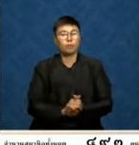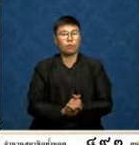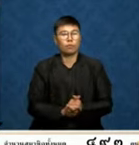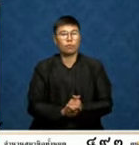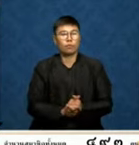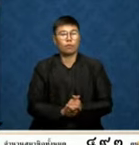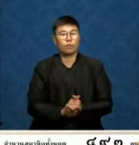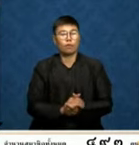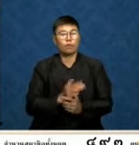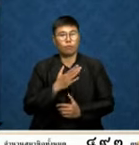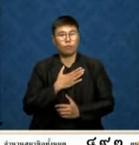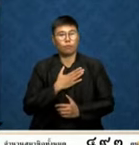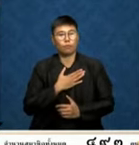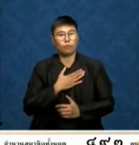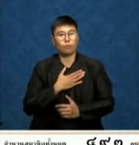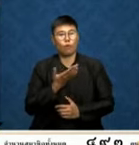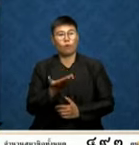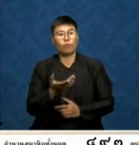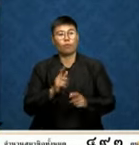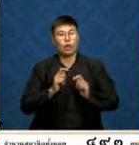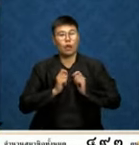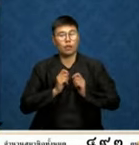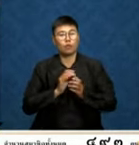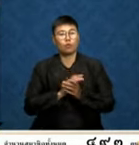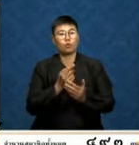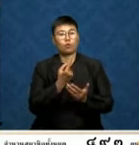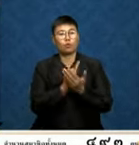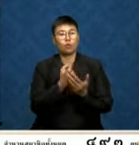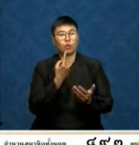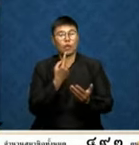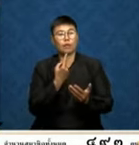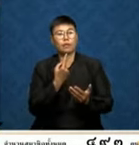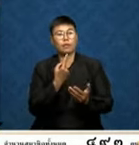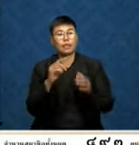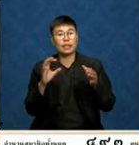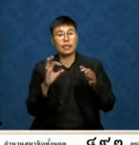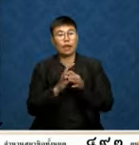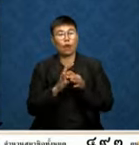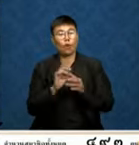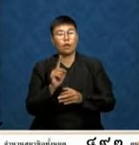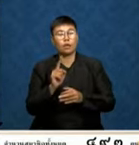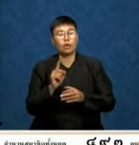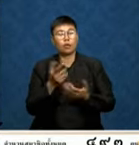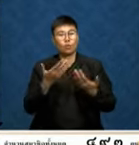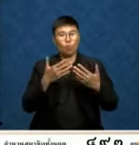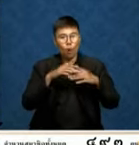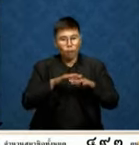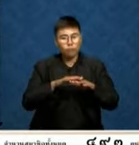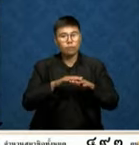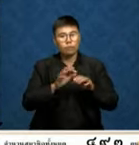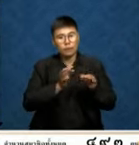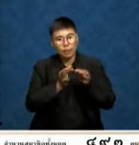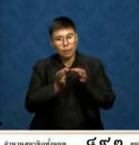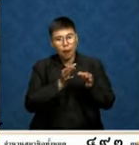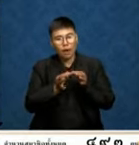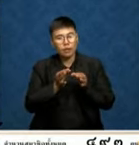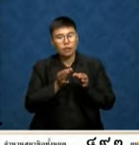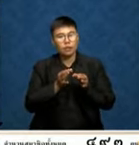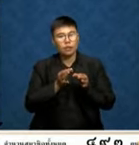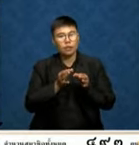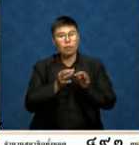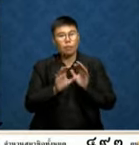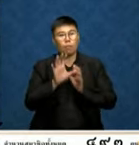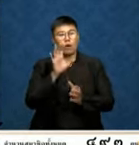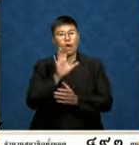ในการนี้กับผมได้อนุญาตให้ผู้แทนจากหน่วยงานที่เกี่ยวข้องนะครับเข้าร่วมชี้แจงข้อเท็จจริงต่อที่ประชุมตามข้อบังคับ